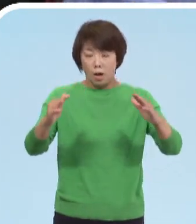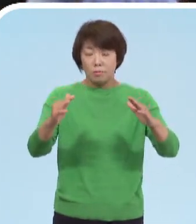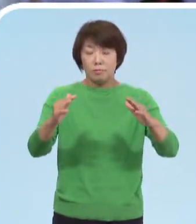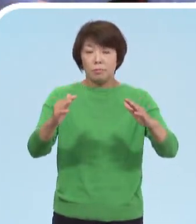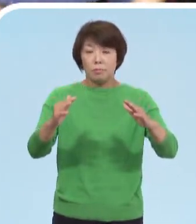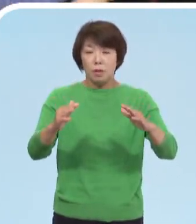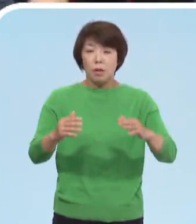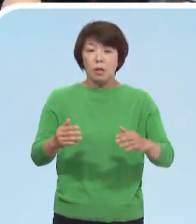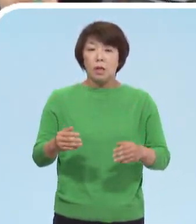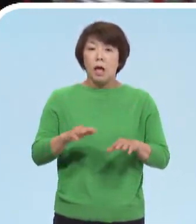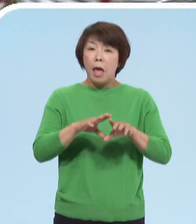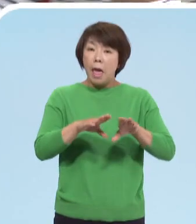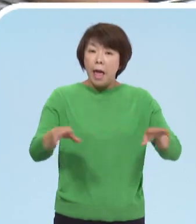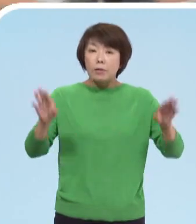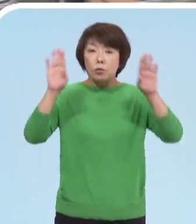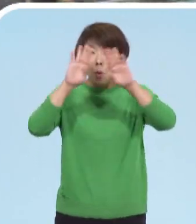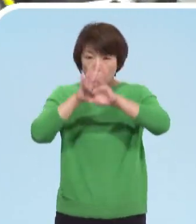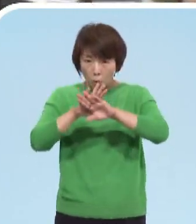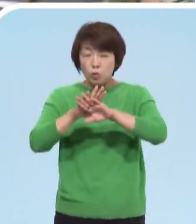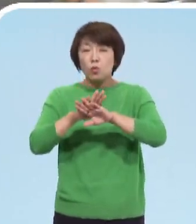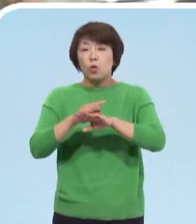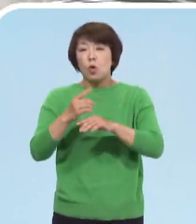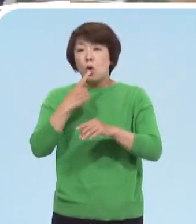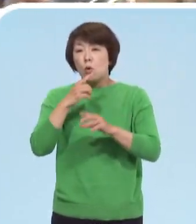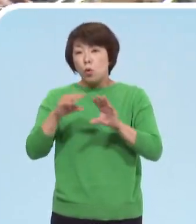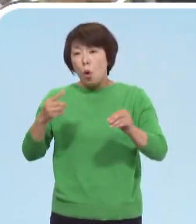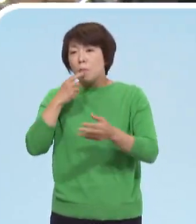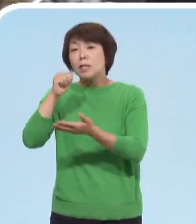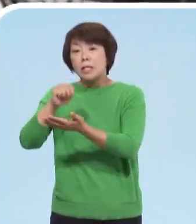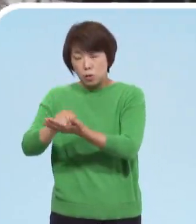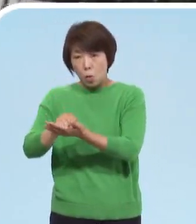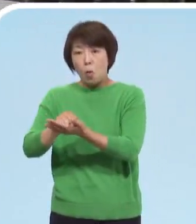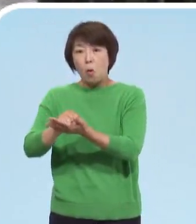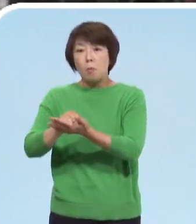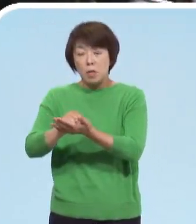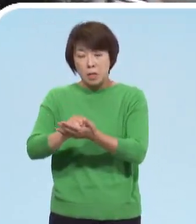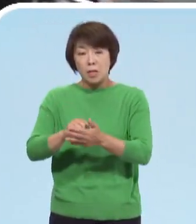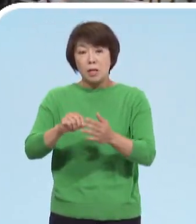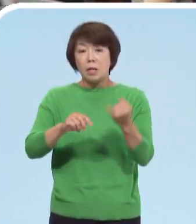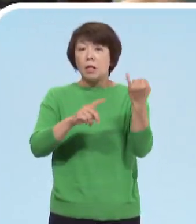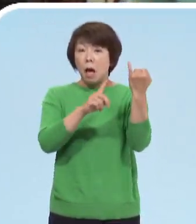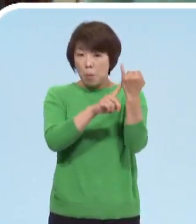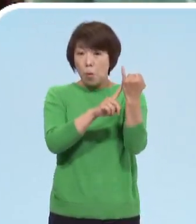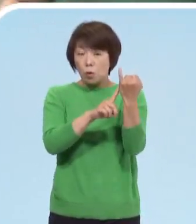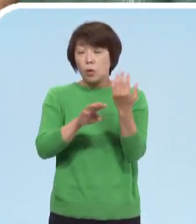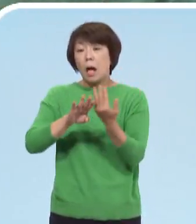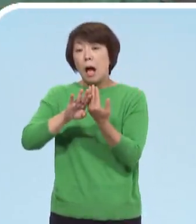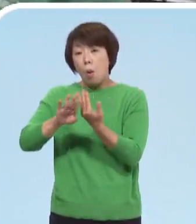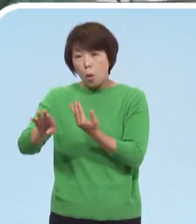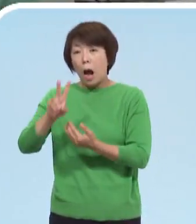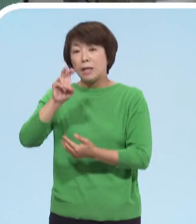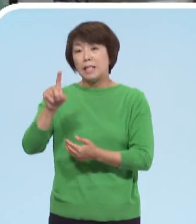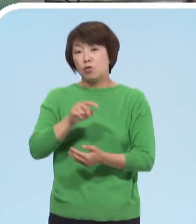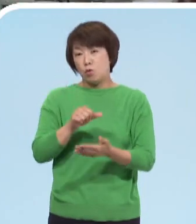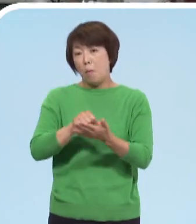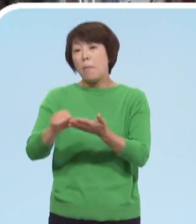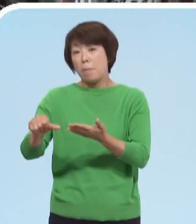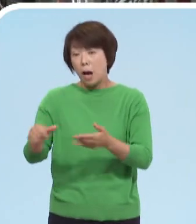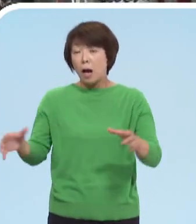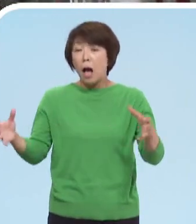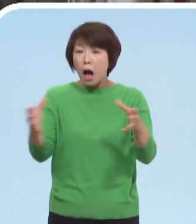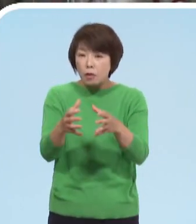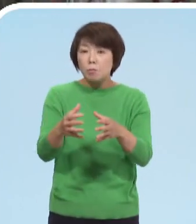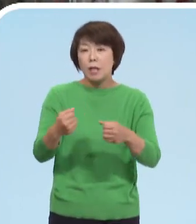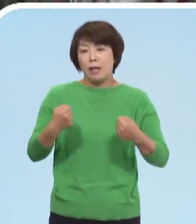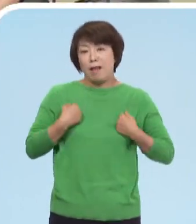会。仕事が終わった平日の夜や休日に、バンドマスターの山本さんをはじめおよそ20人のメン